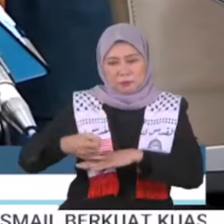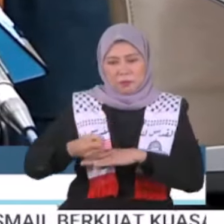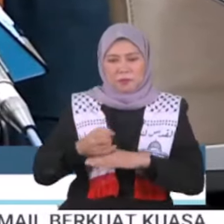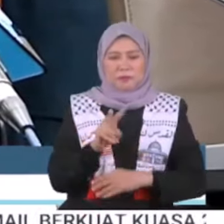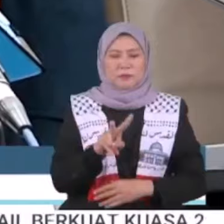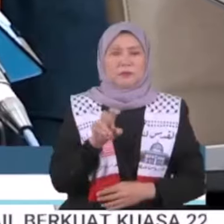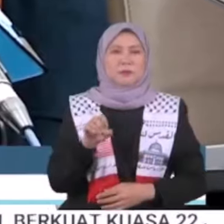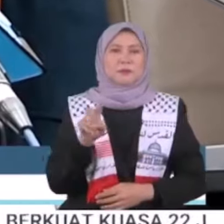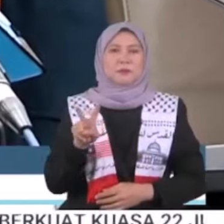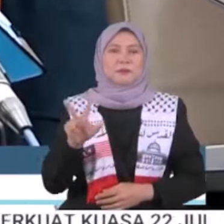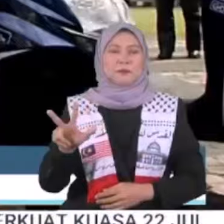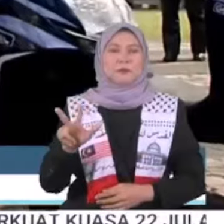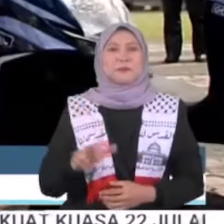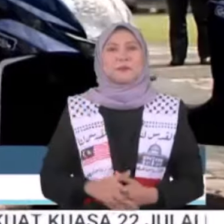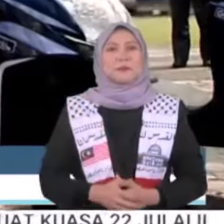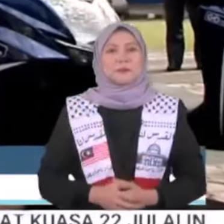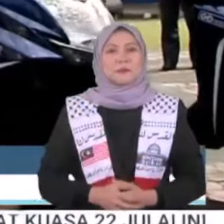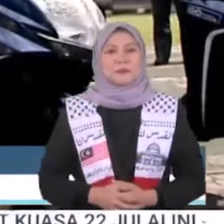2023.